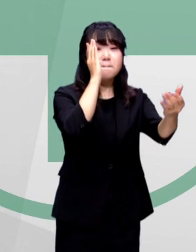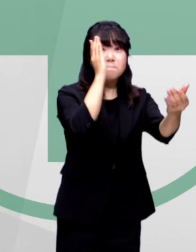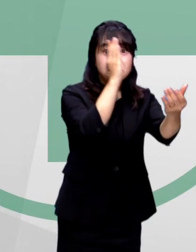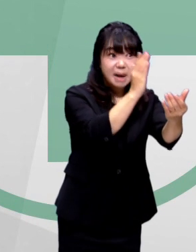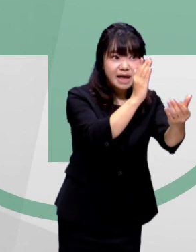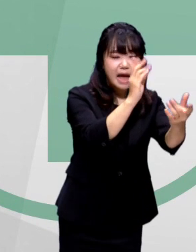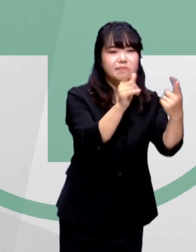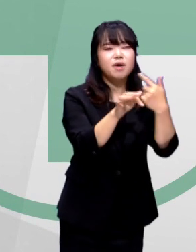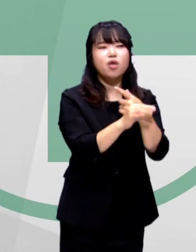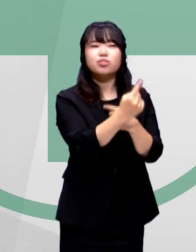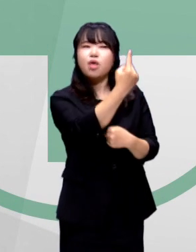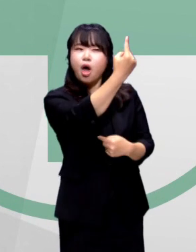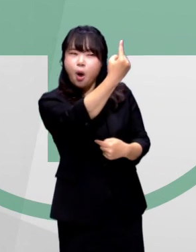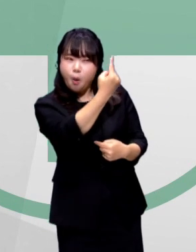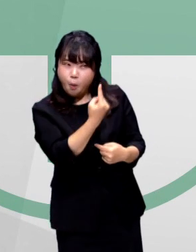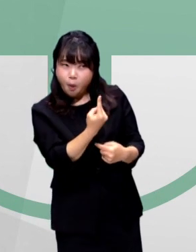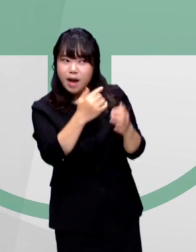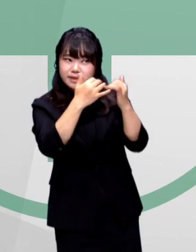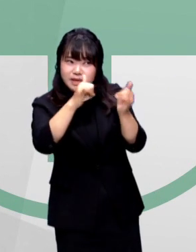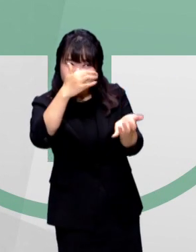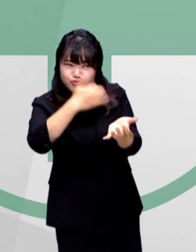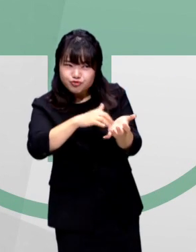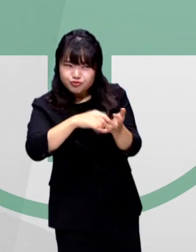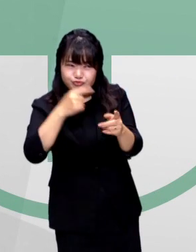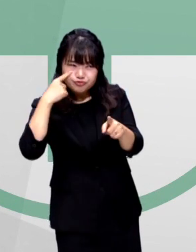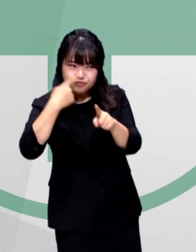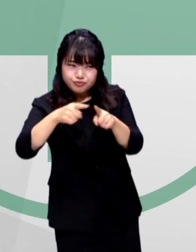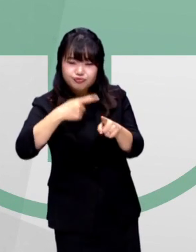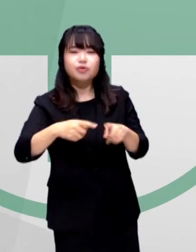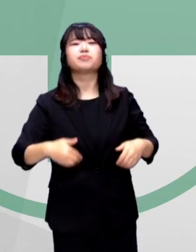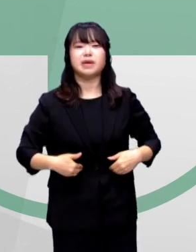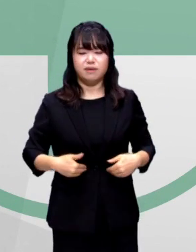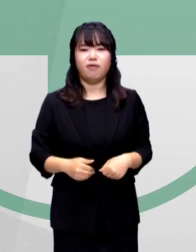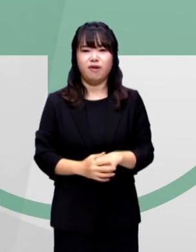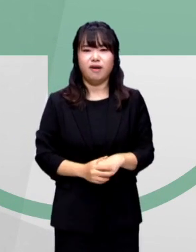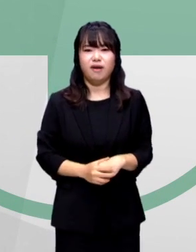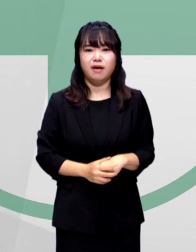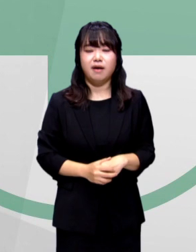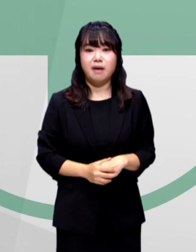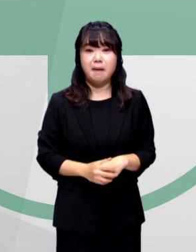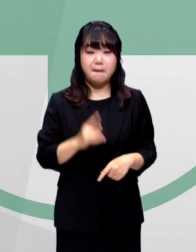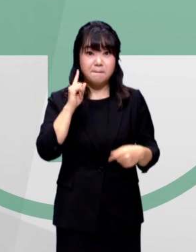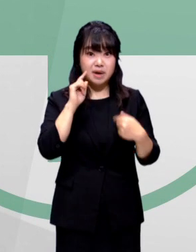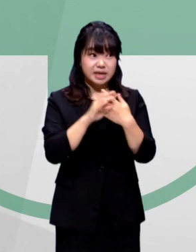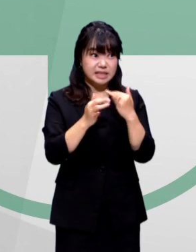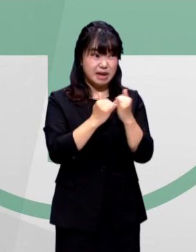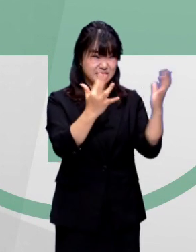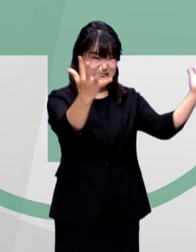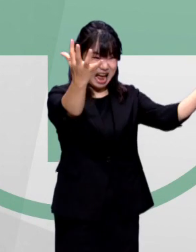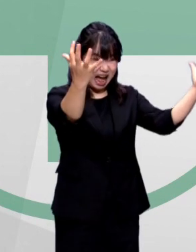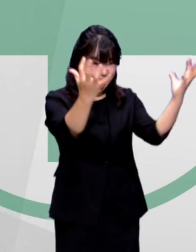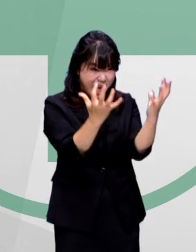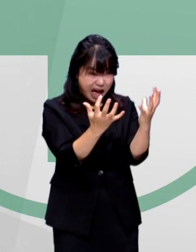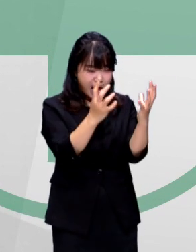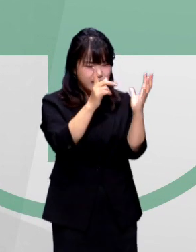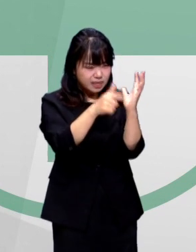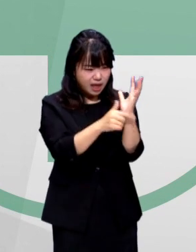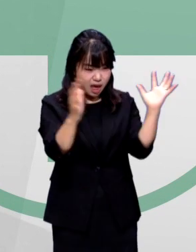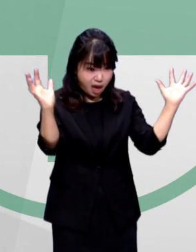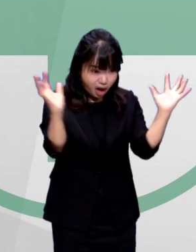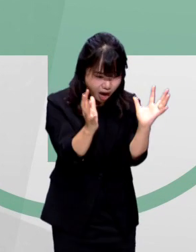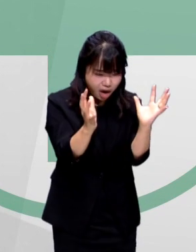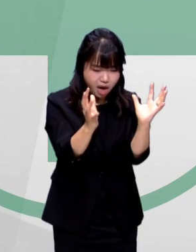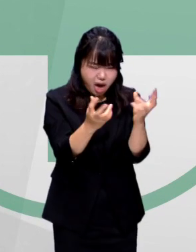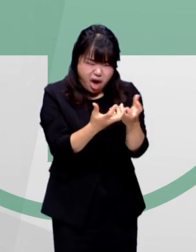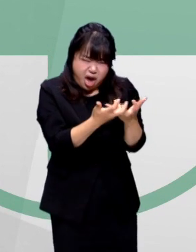아니면 방문할 방문자의 수를 어느 정도 예측을 해야 됩니다. 그래서 병목 구역이 어디가 발생할지 어디가 사고의